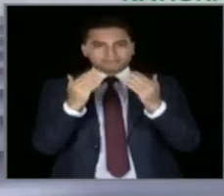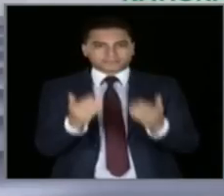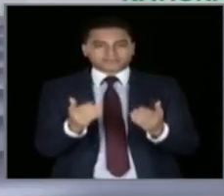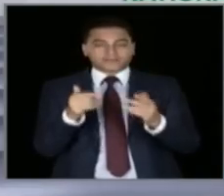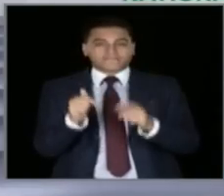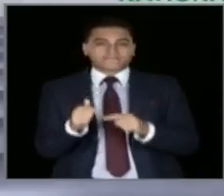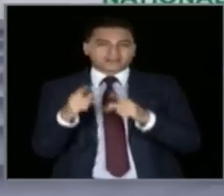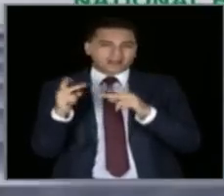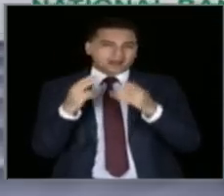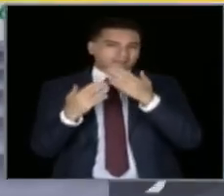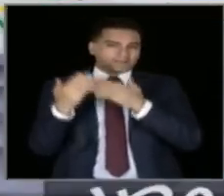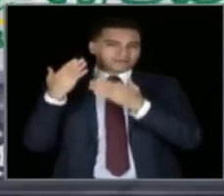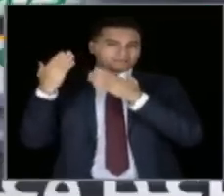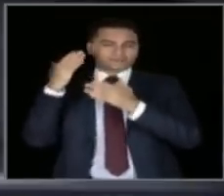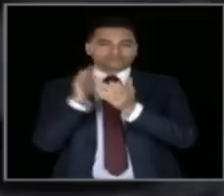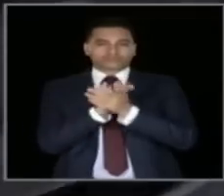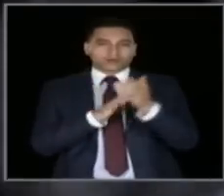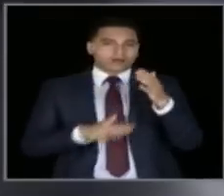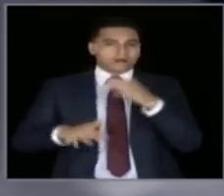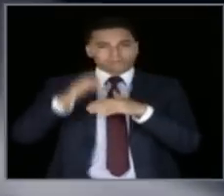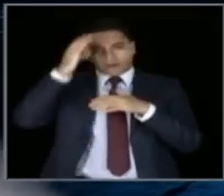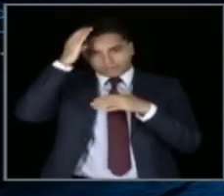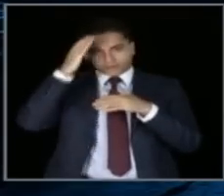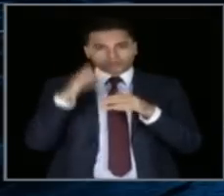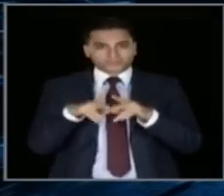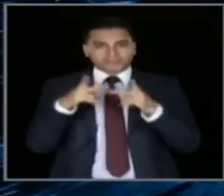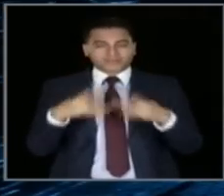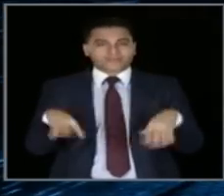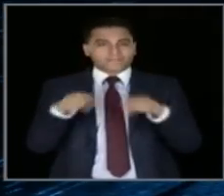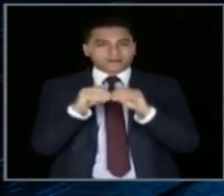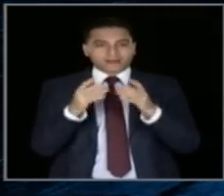في الحلقات اللي فاتت أصحابنا العباقرة قادرون باختلاف جمعوا